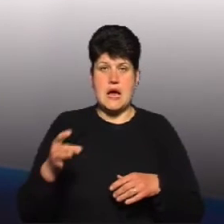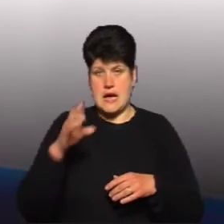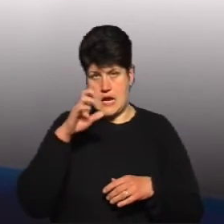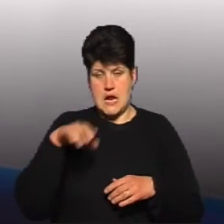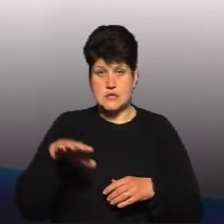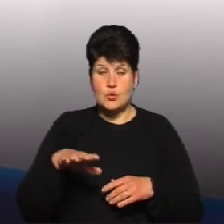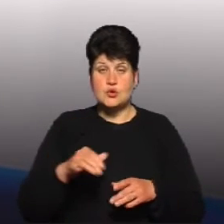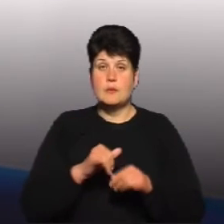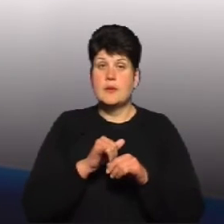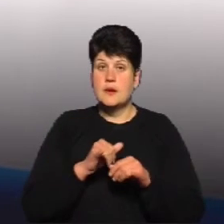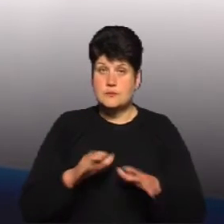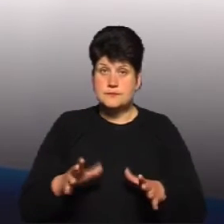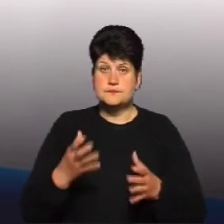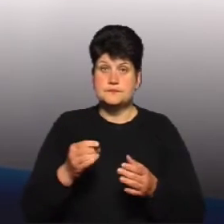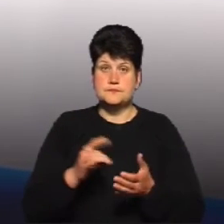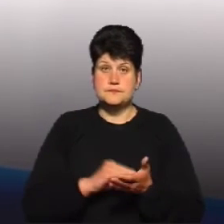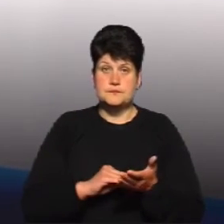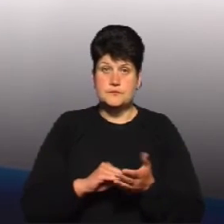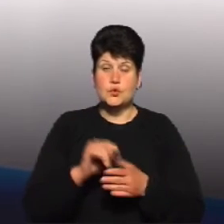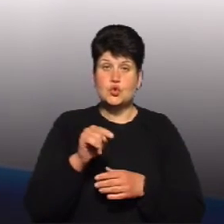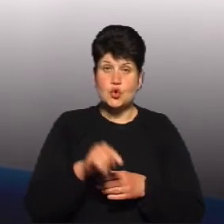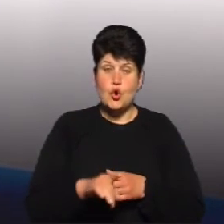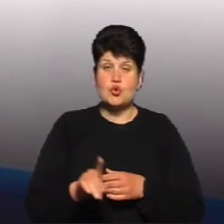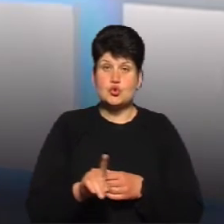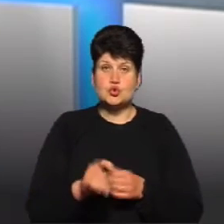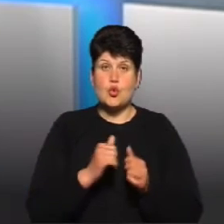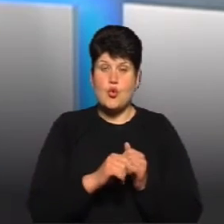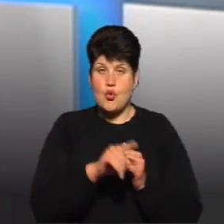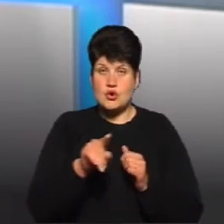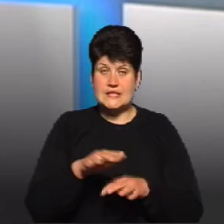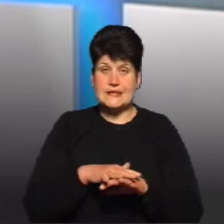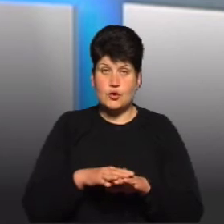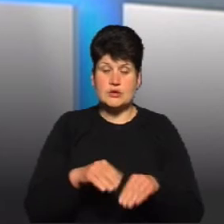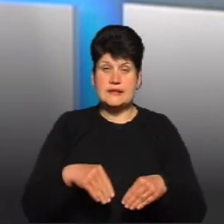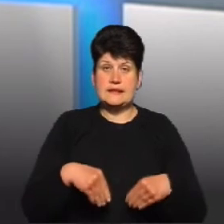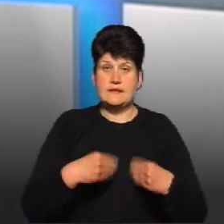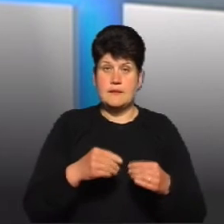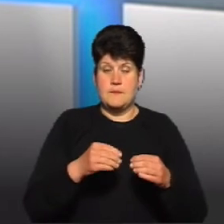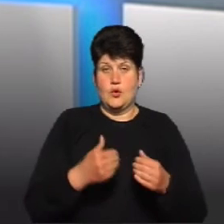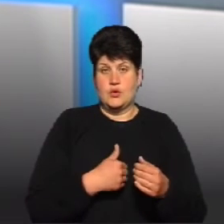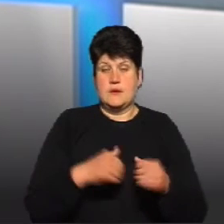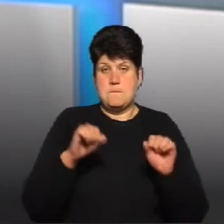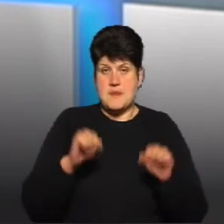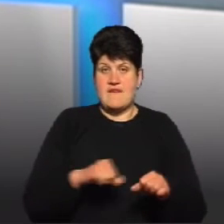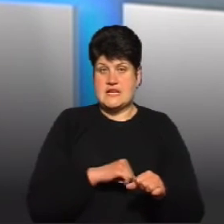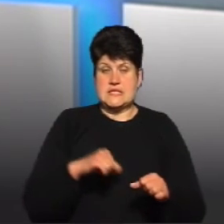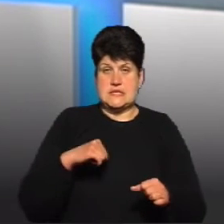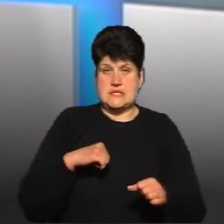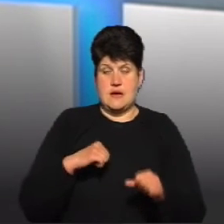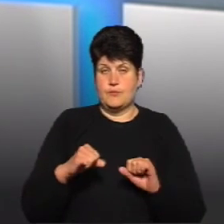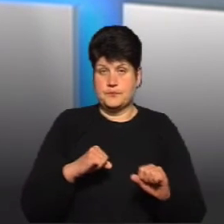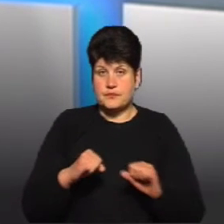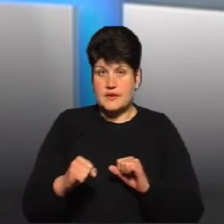унеможливити, ще раз повторюся, того, щоб кожен народ висував своє право на самовизначення, потрібно було ввести якісь певні